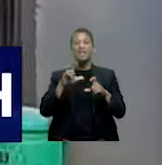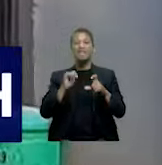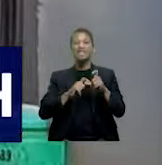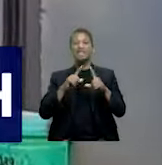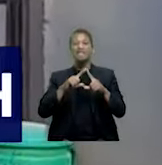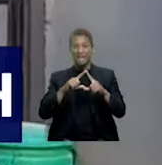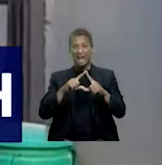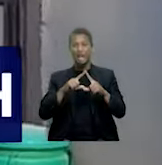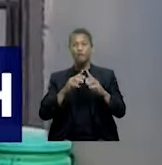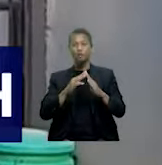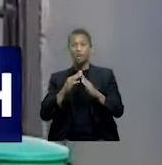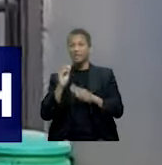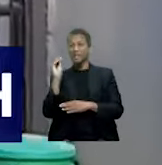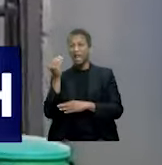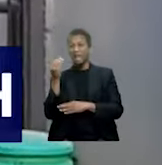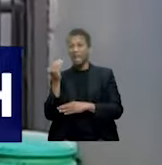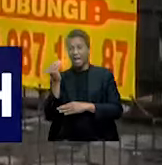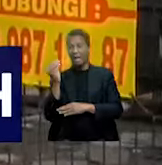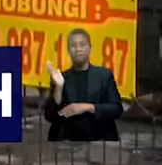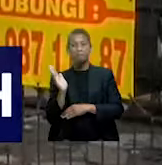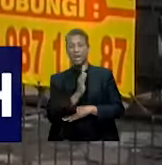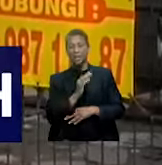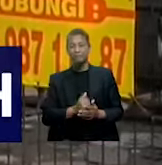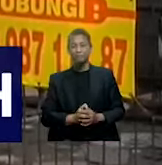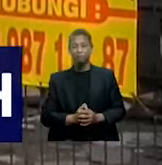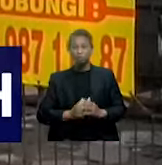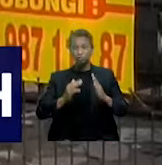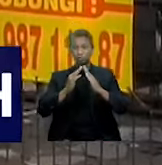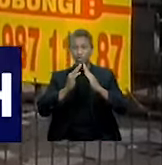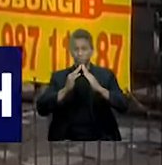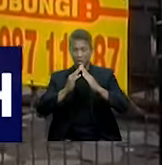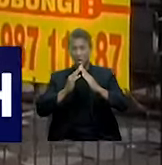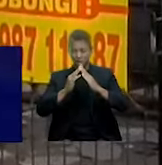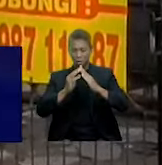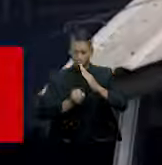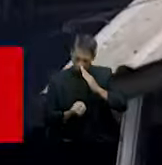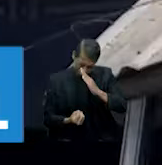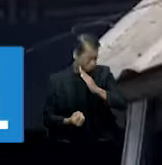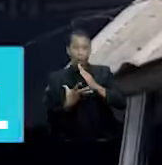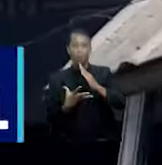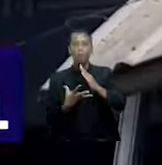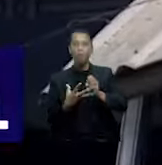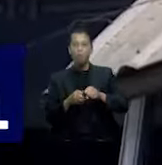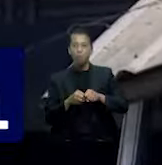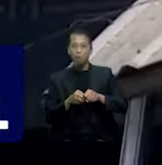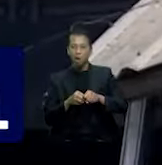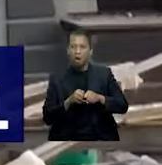Jakarta Barat hancur berantakan. Atap rumah jebol, beton kerangka rumah retak-retak, mengakibatkan rumah hampir